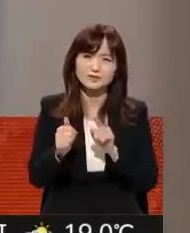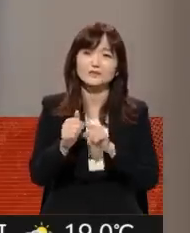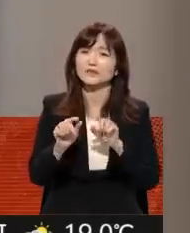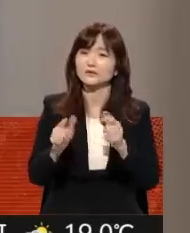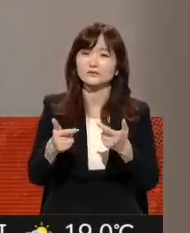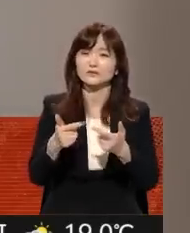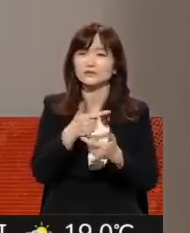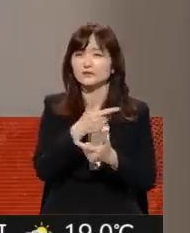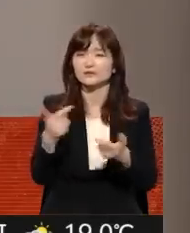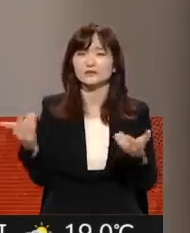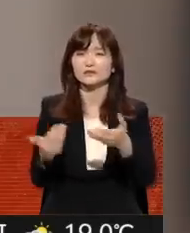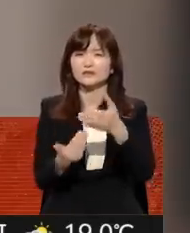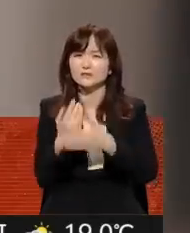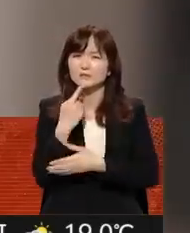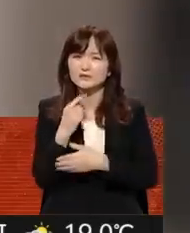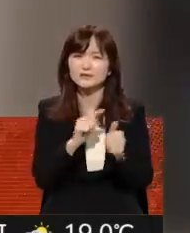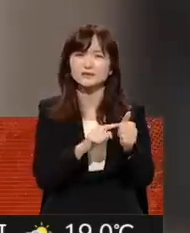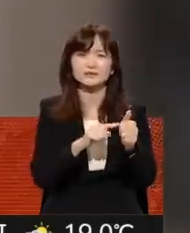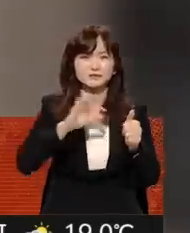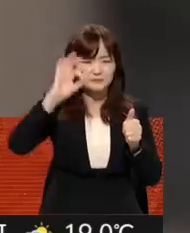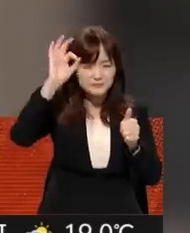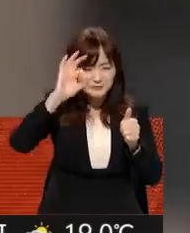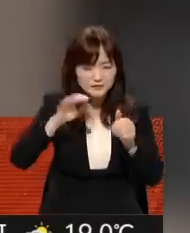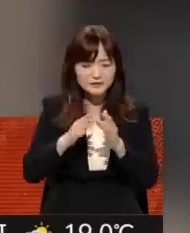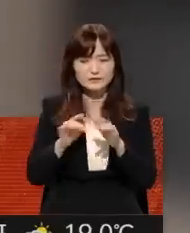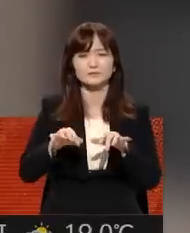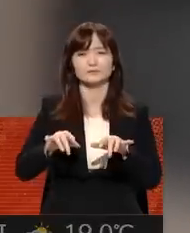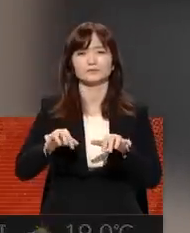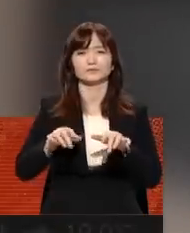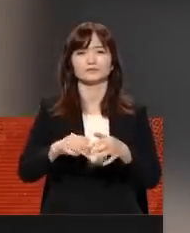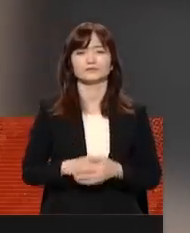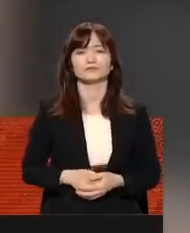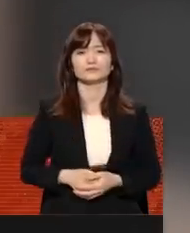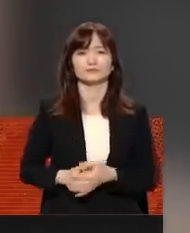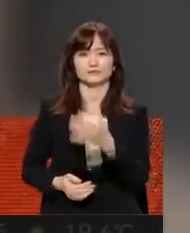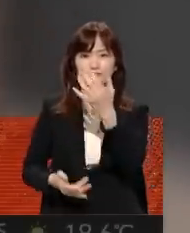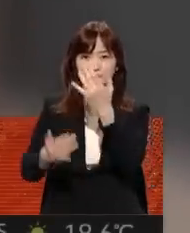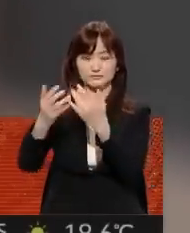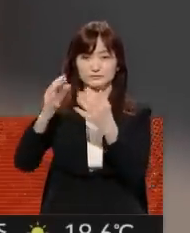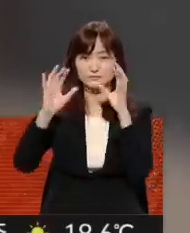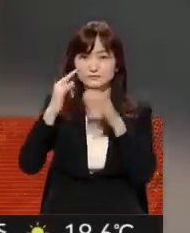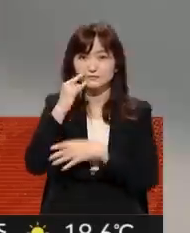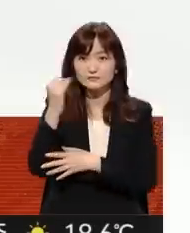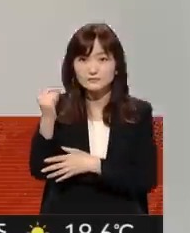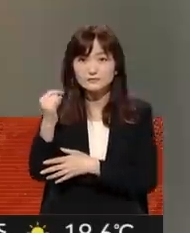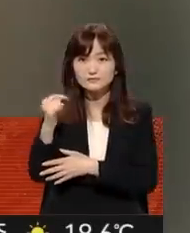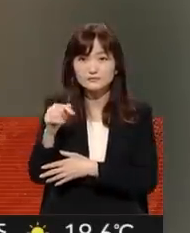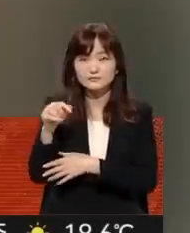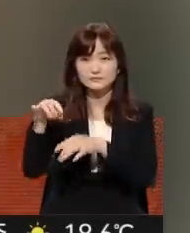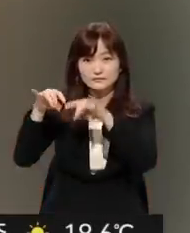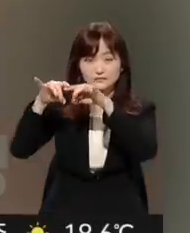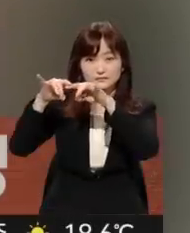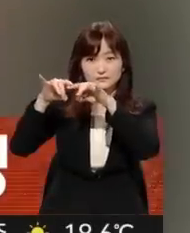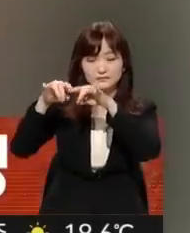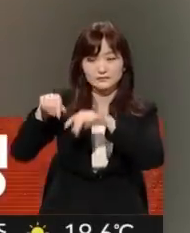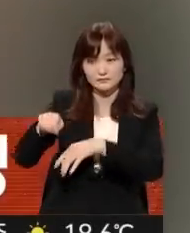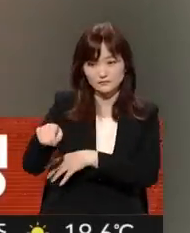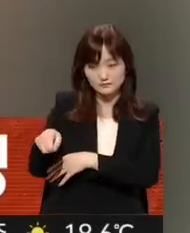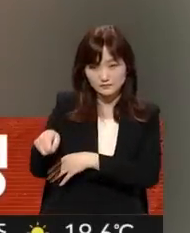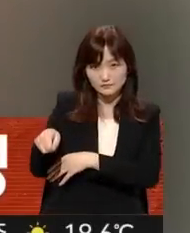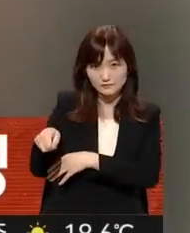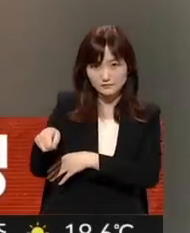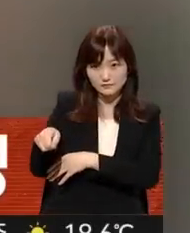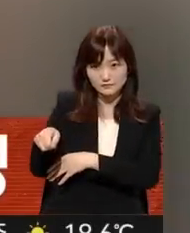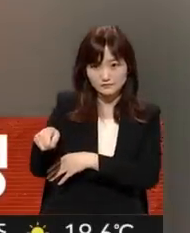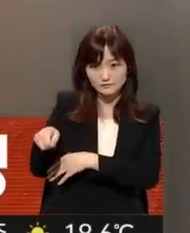아니었으면 큰일 날 뻔했다면서 이 남성을 찾는 글을 올리기도 했습니다. 화재는 아이 엄마가 불을 켜놓고 아이를 데리고 나간